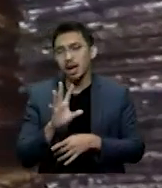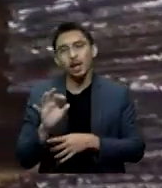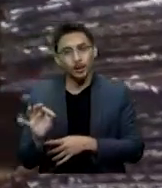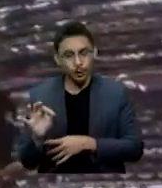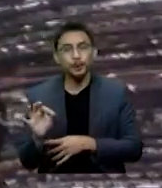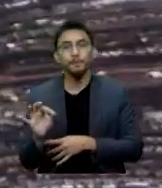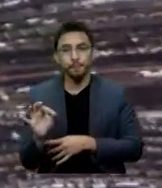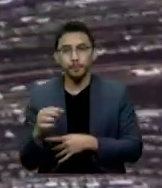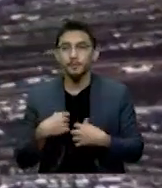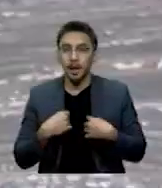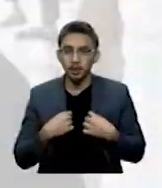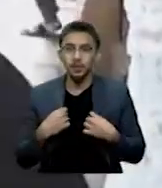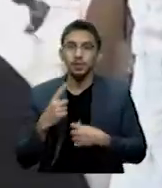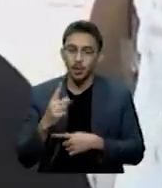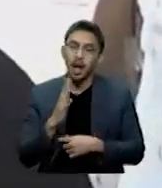secara online.